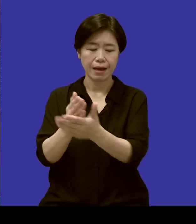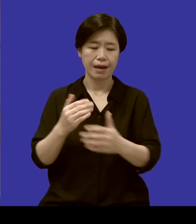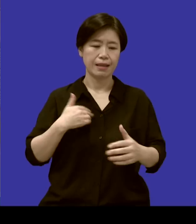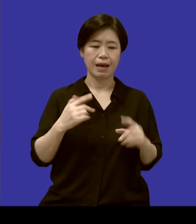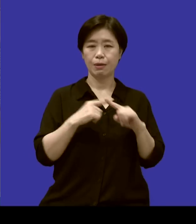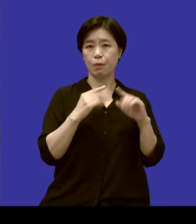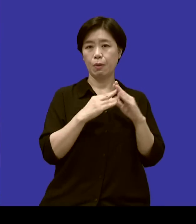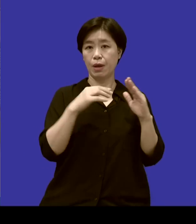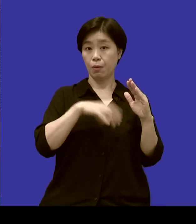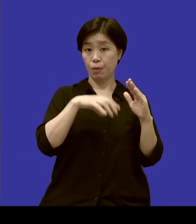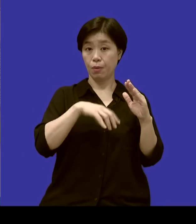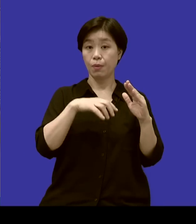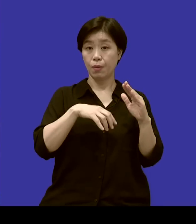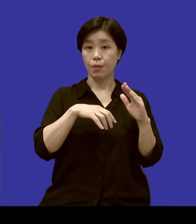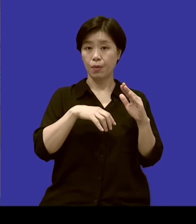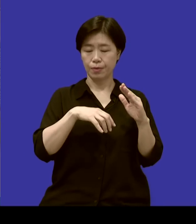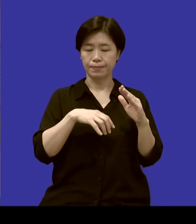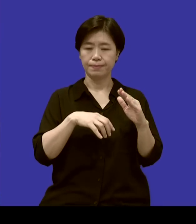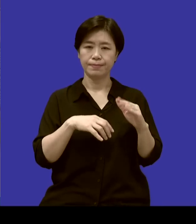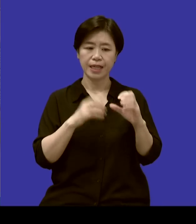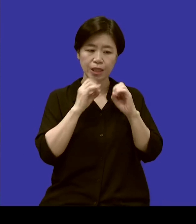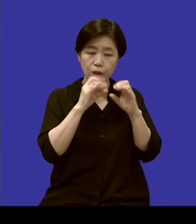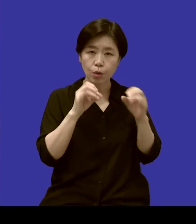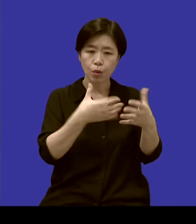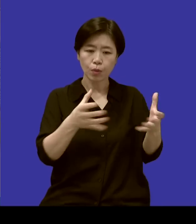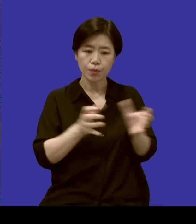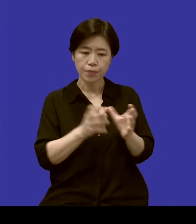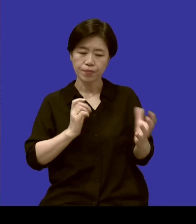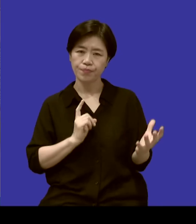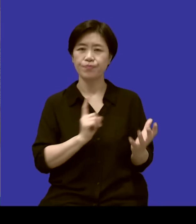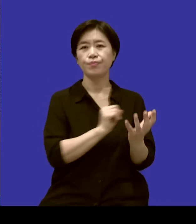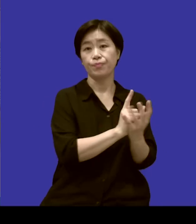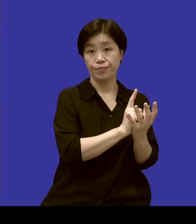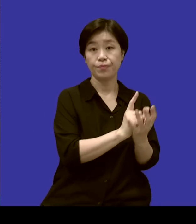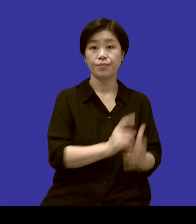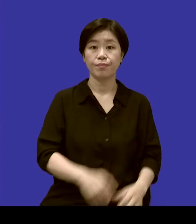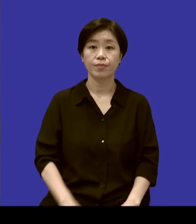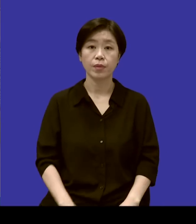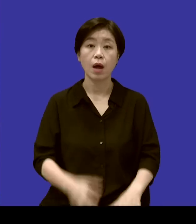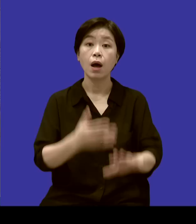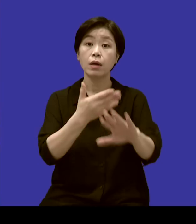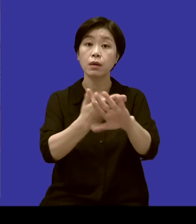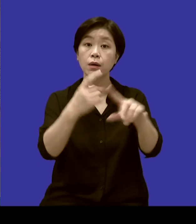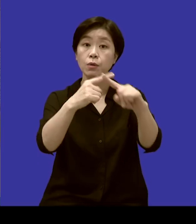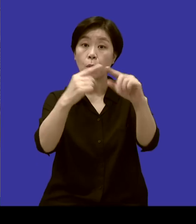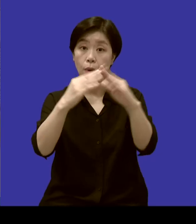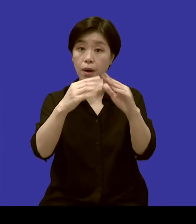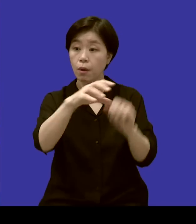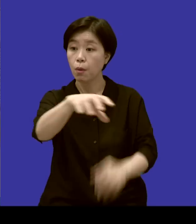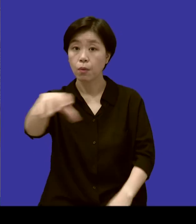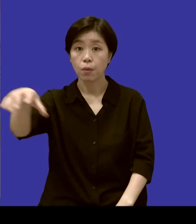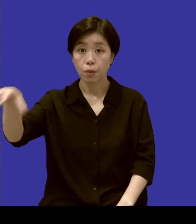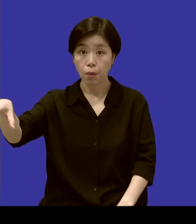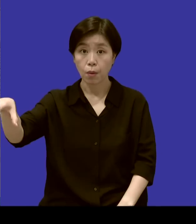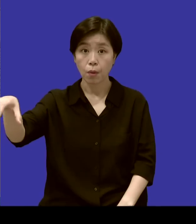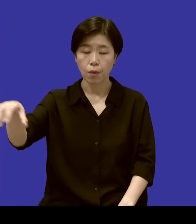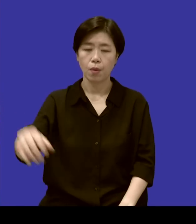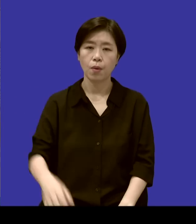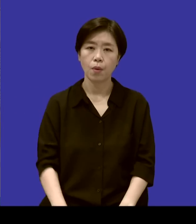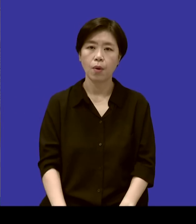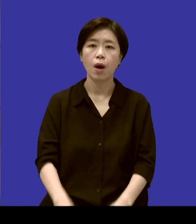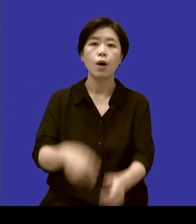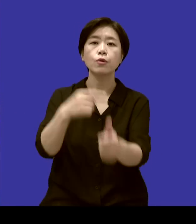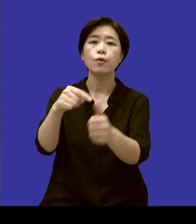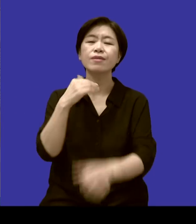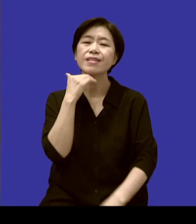예. 교회 이제 우리가 단체 대외사역부 1대1 제자 양육팀에 들어가서 달인 교회 가서 우리 30명씩 가서 신청자들을 양육해주고